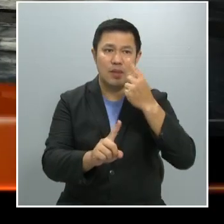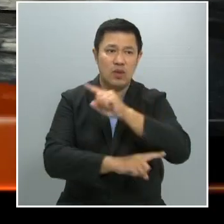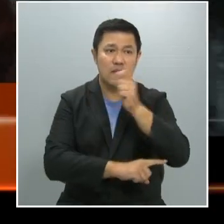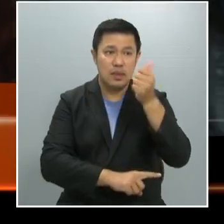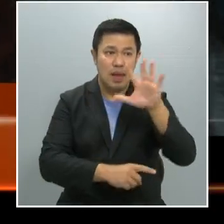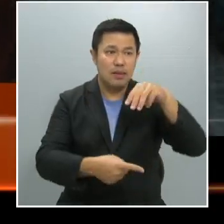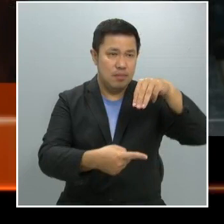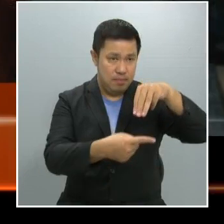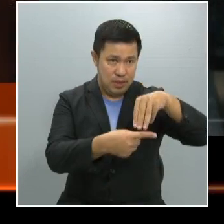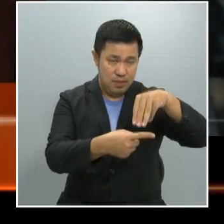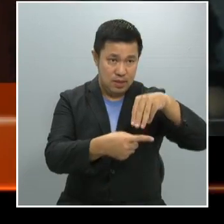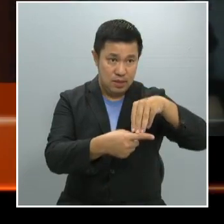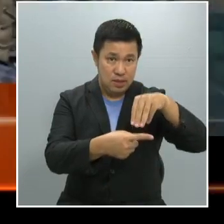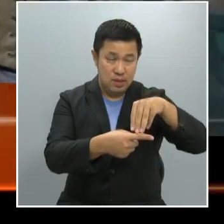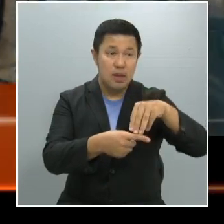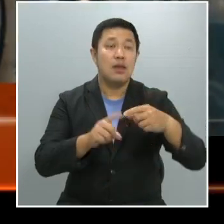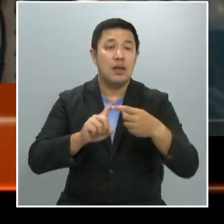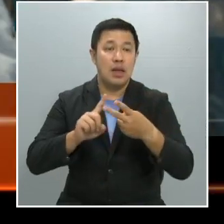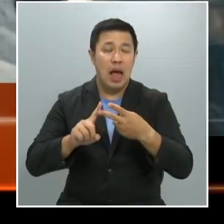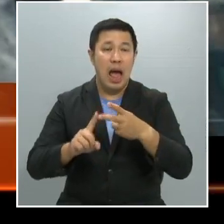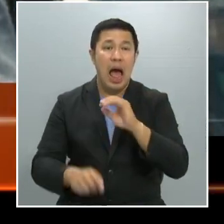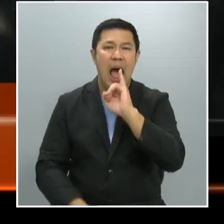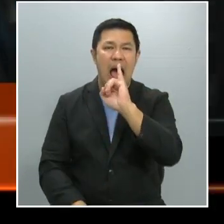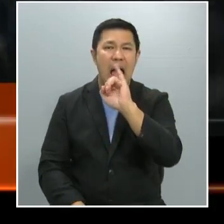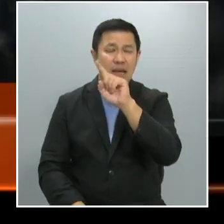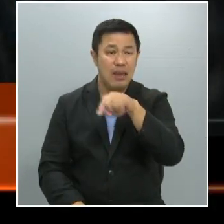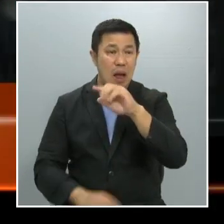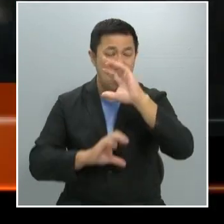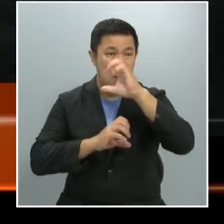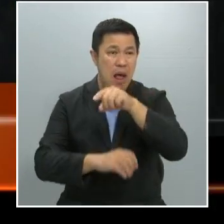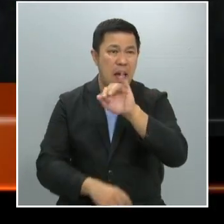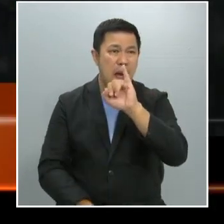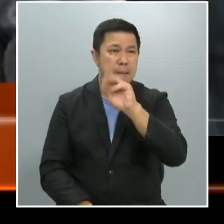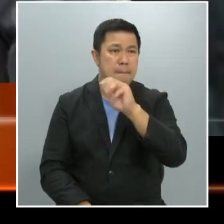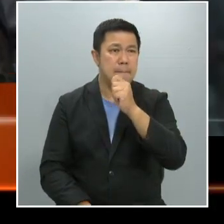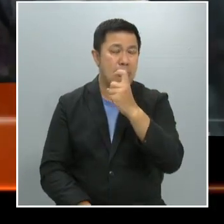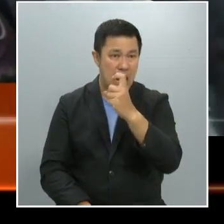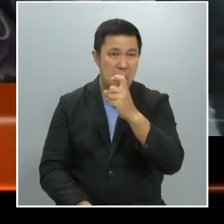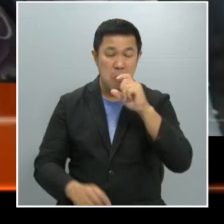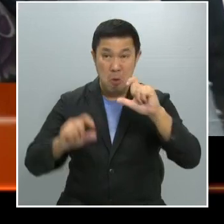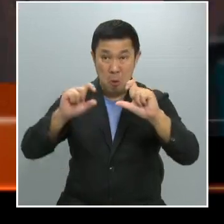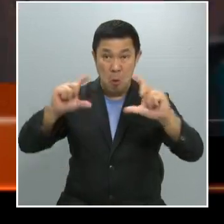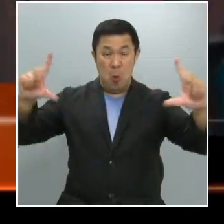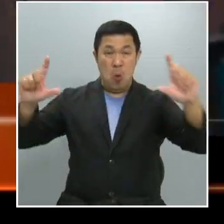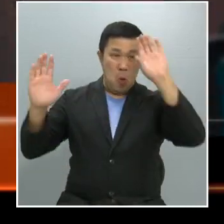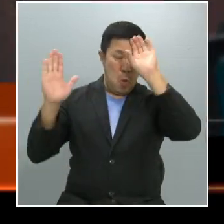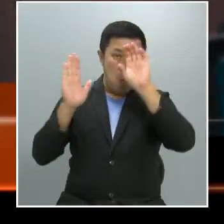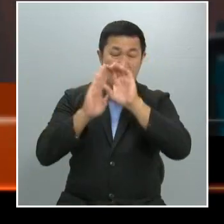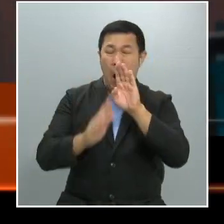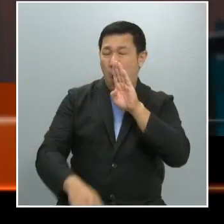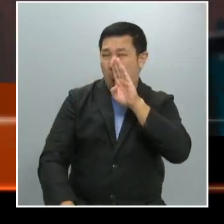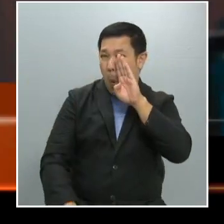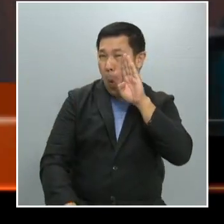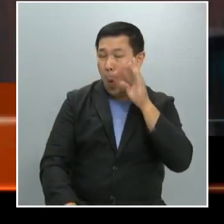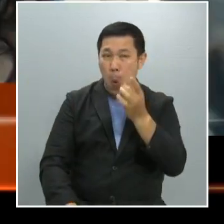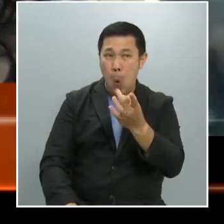Major Cineplex ในระบบปกติและ IMAX Laserเต็มตากับสัดส่วนภาพขนาดใหญ่พิเศษ คมชัด มากบ